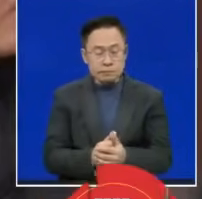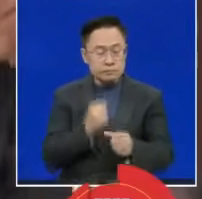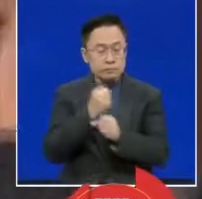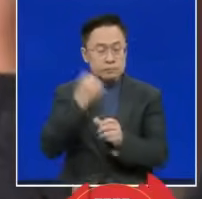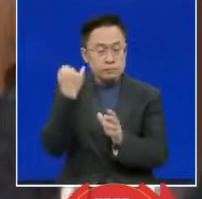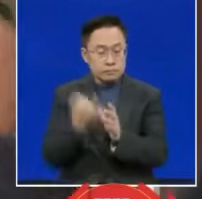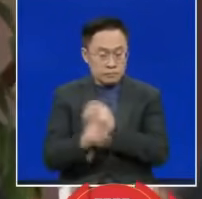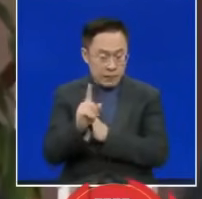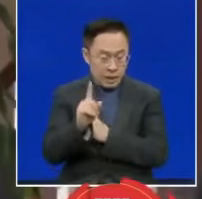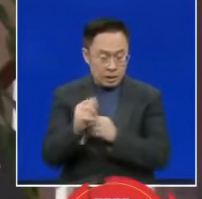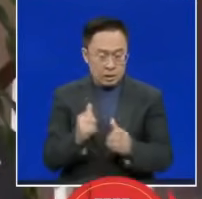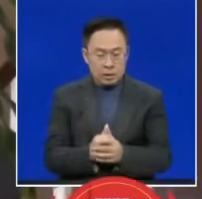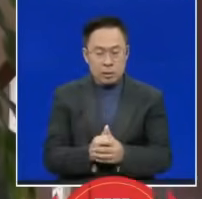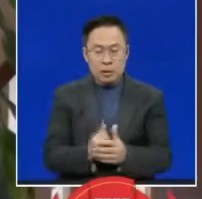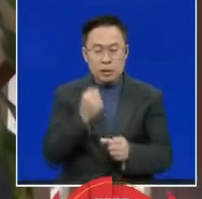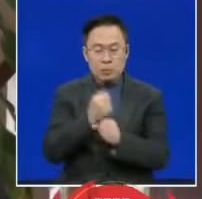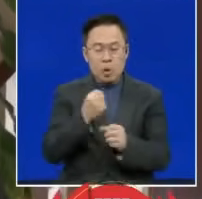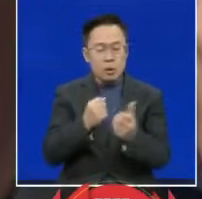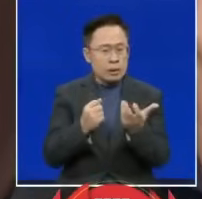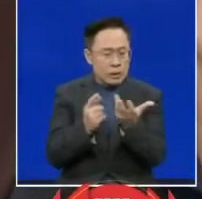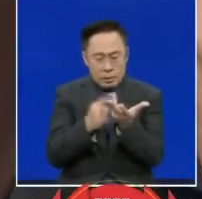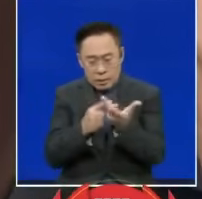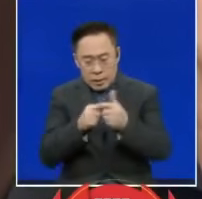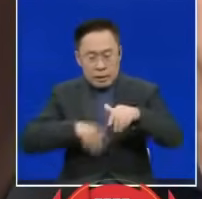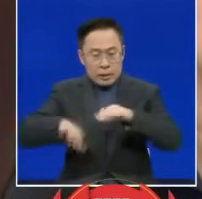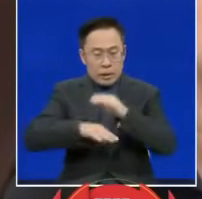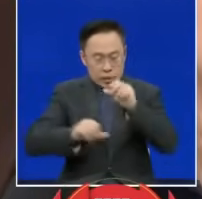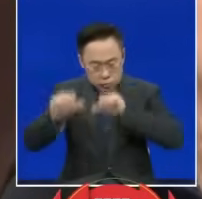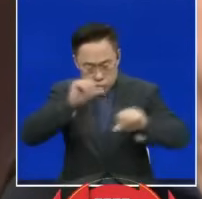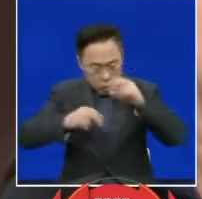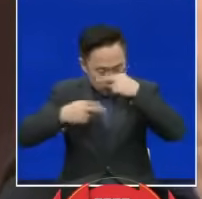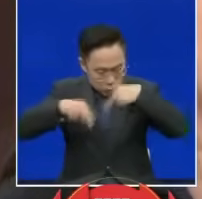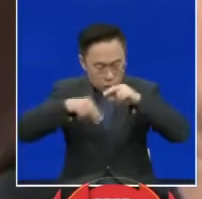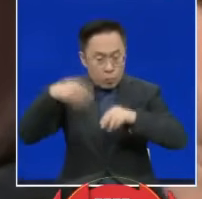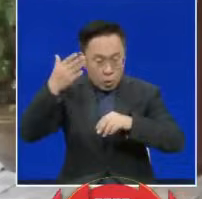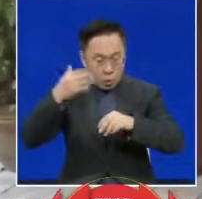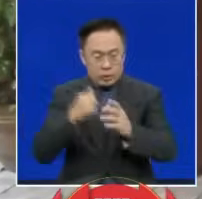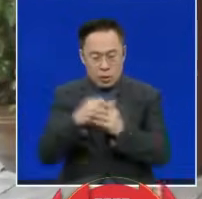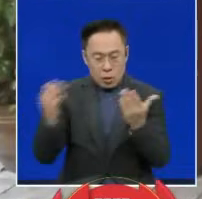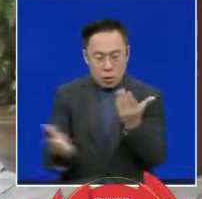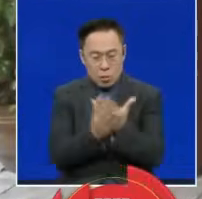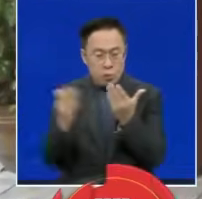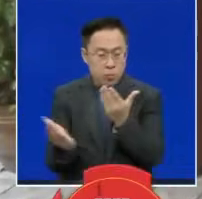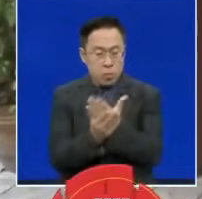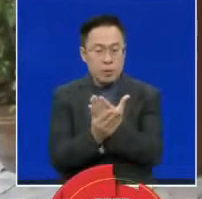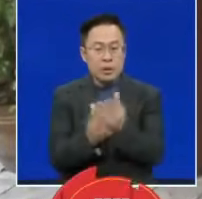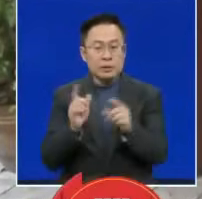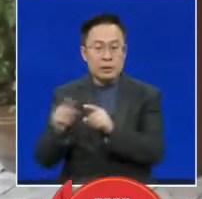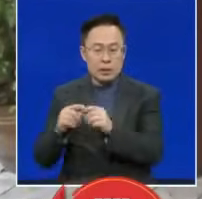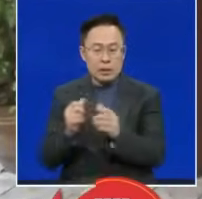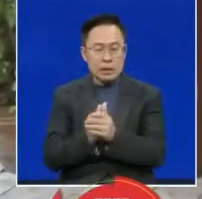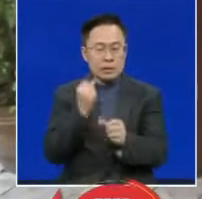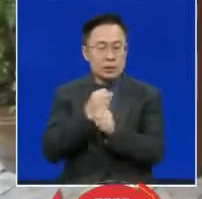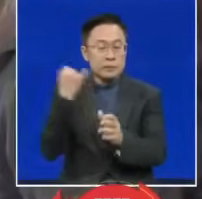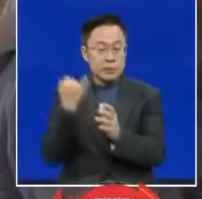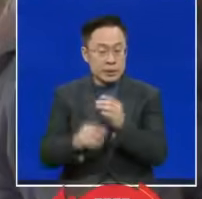เดียวเนี่ยเบอกว่าตำรวจบอกว่าข้อกล่าวหามยังไม่ครบแล้วเจ้าหน้าที่อยู่ระหว่างการตรวจสอบคือการดำเนินคดีเนี่ยมีวัตถุอันตรายในครอบครองนะ